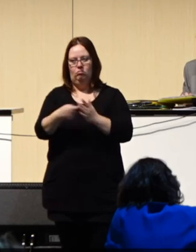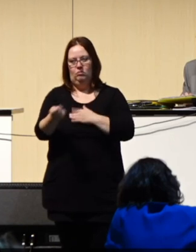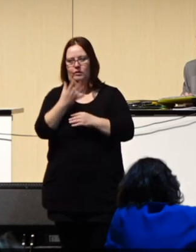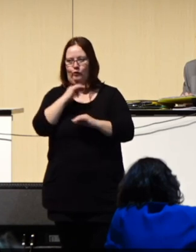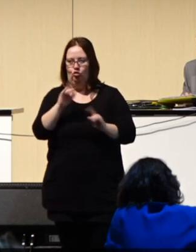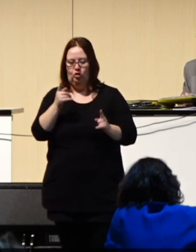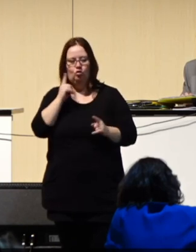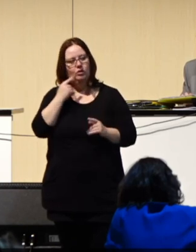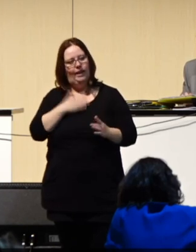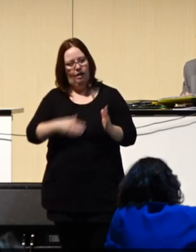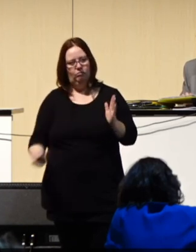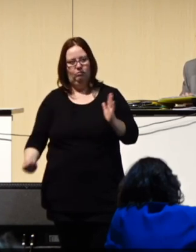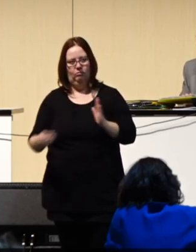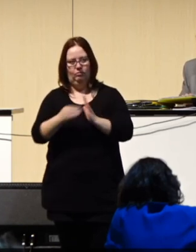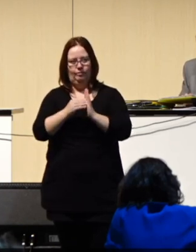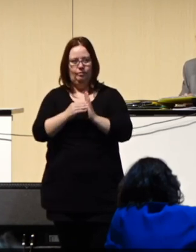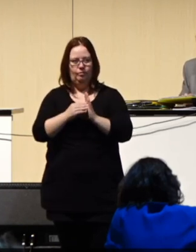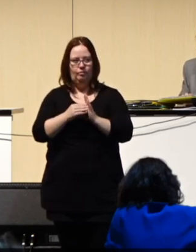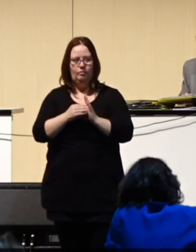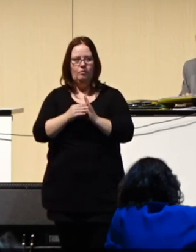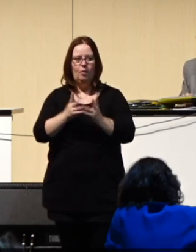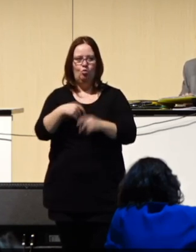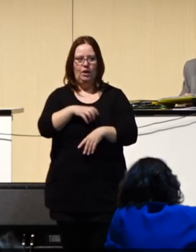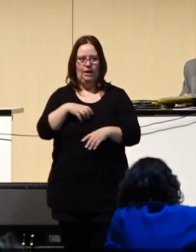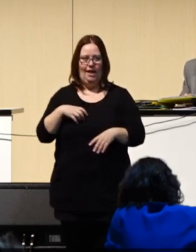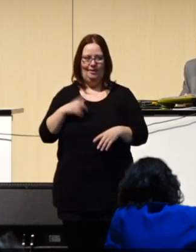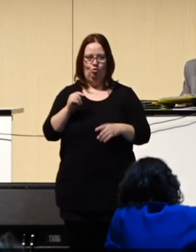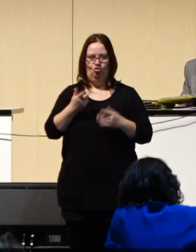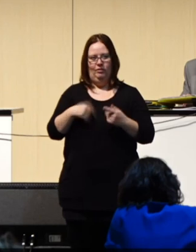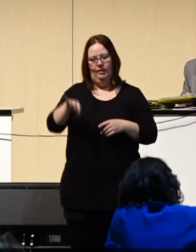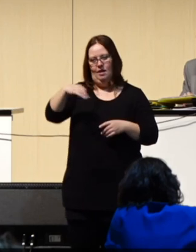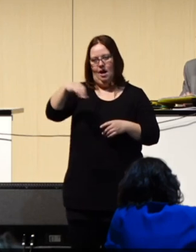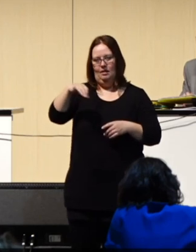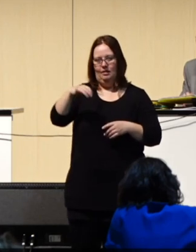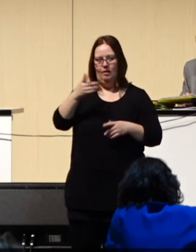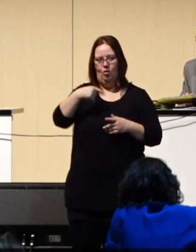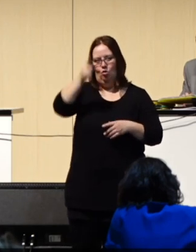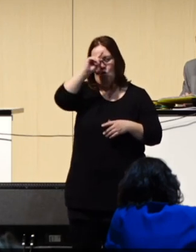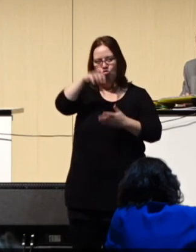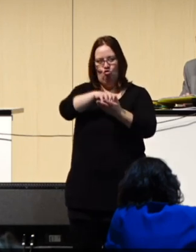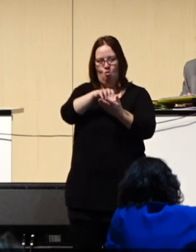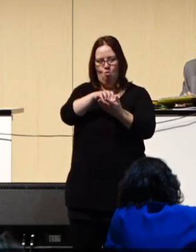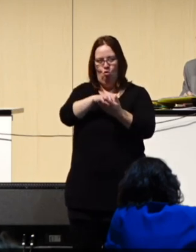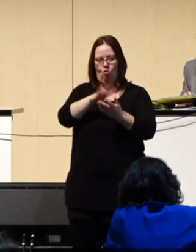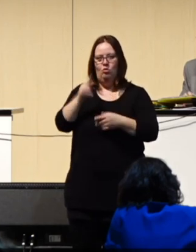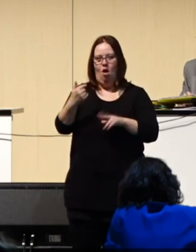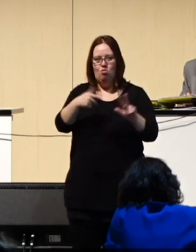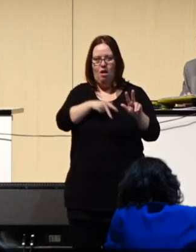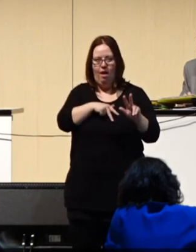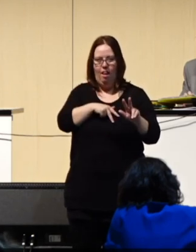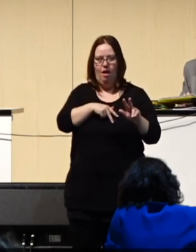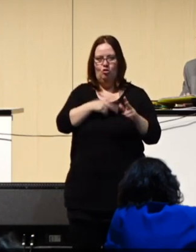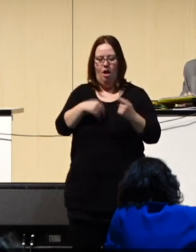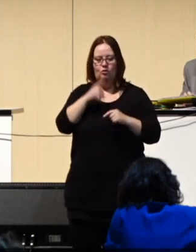zukünftigen Tagesordnungen streichen? Das macht Dresden wieder ein kleines bisschen einzigartiger in all den deutschen Kommunen und ist ehrlicher, als